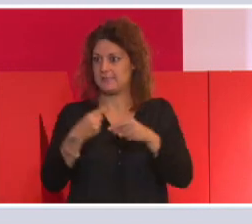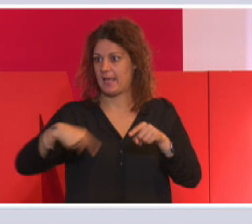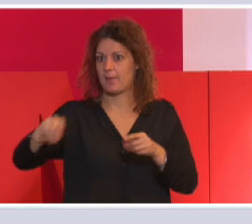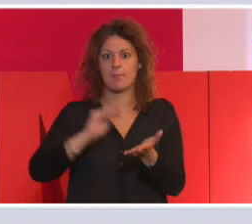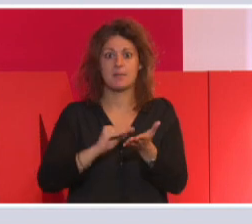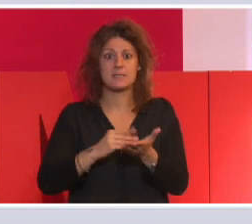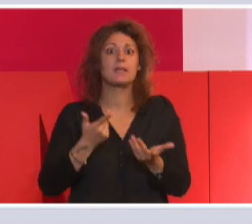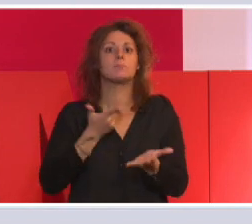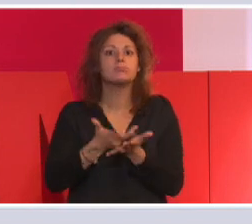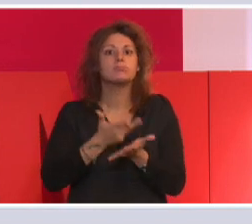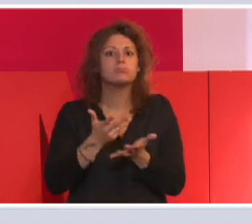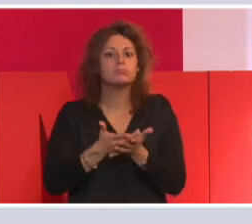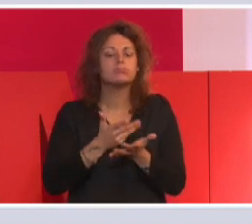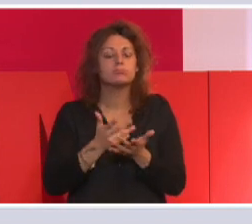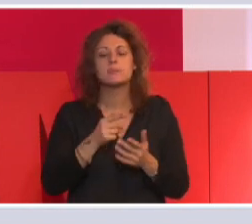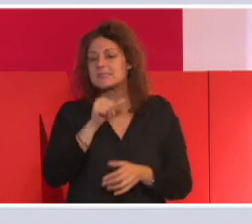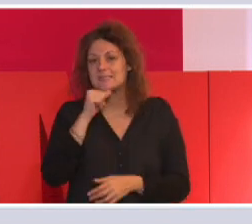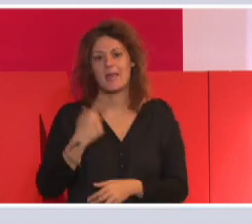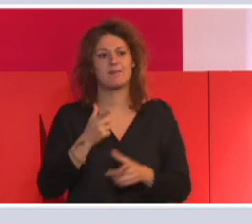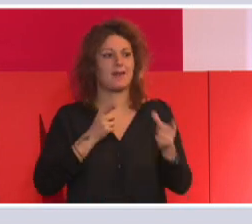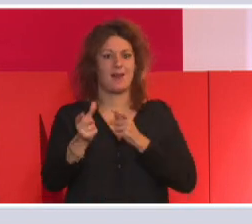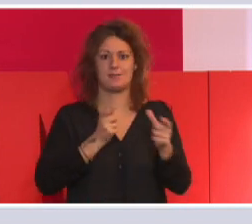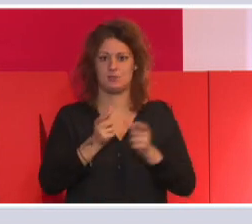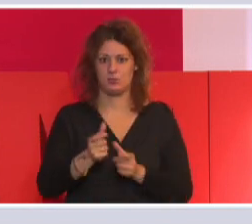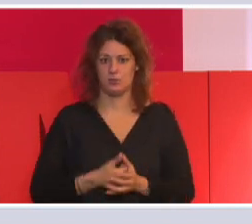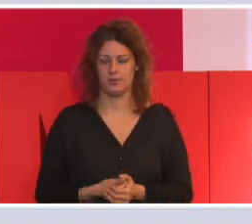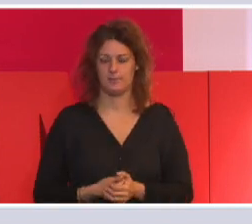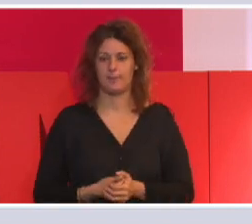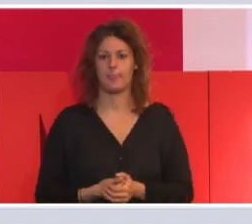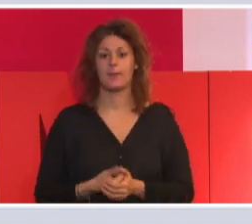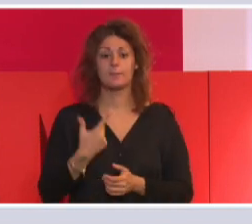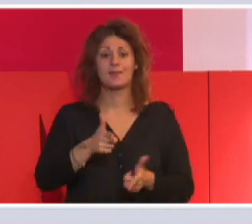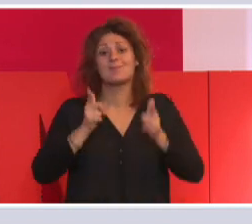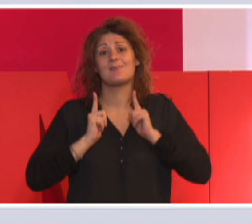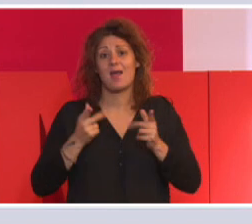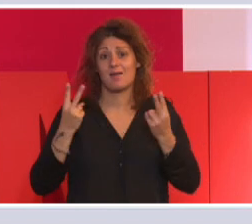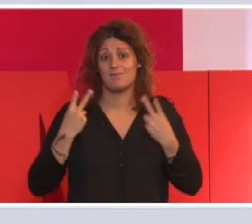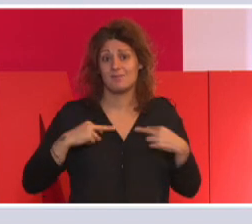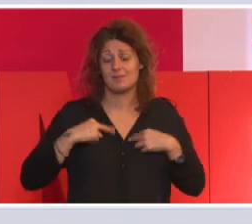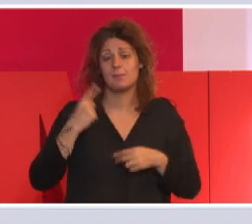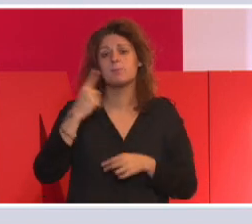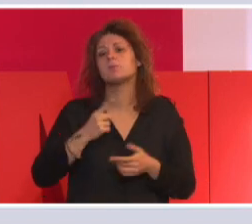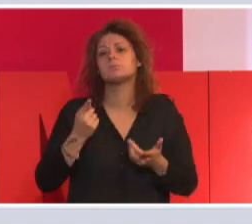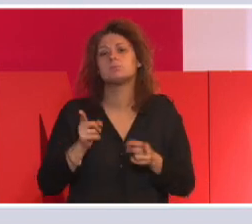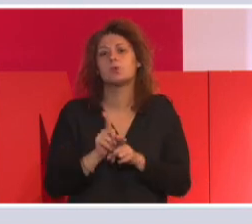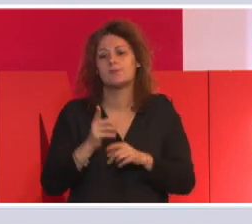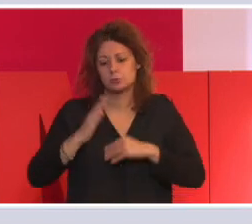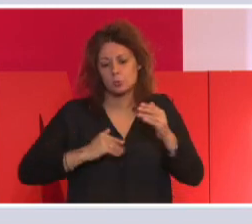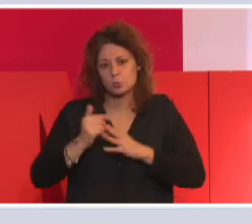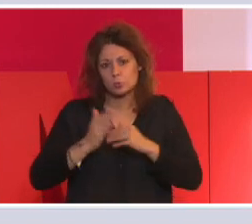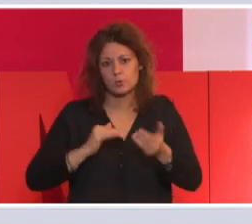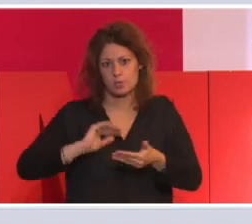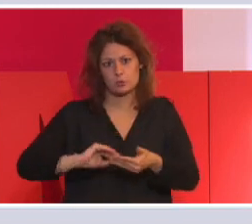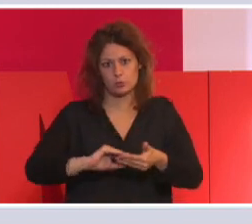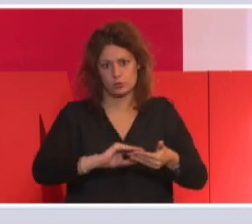che ci permetta di concepire e vivere strutture sociali così complesse non lo permette solo a noi